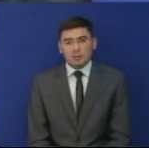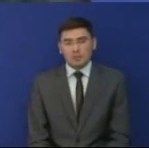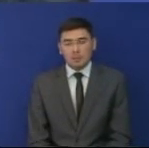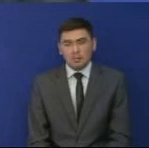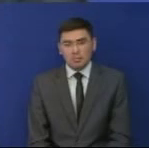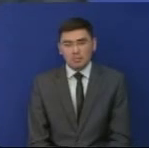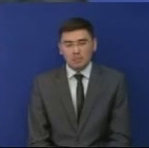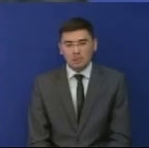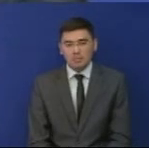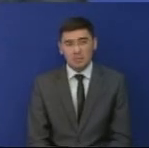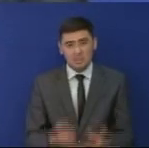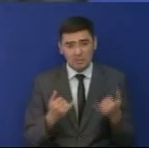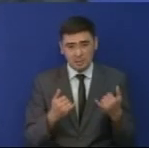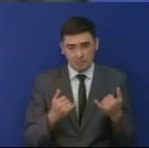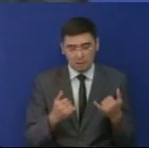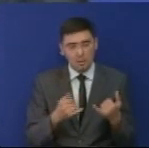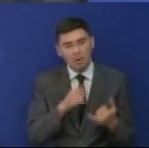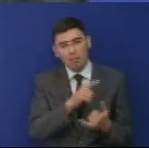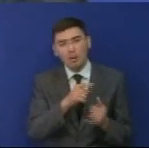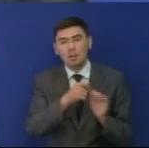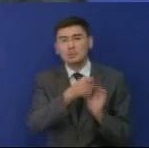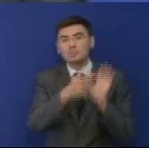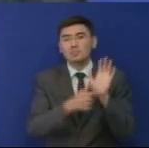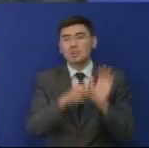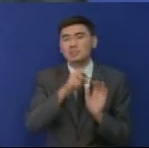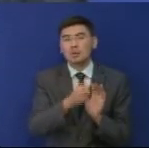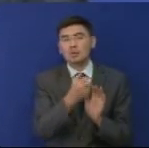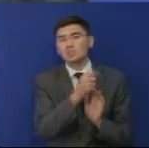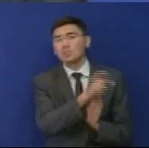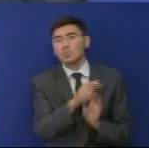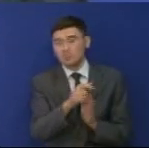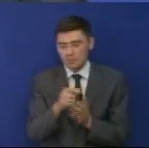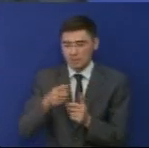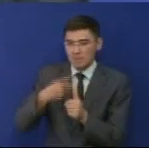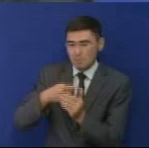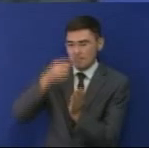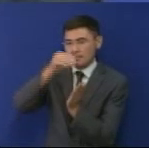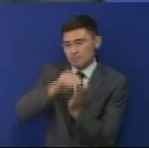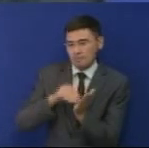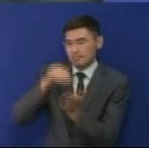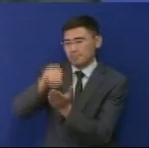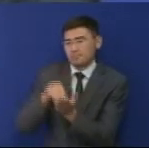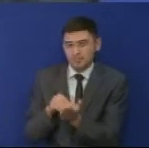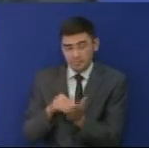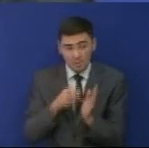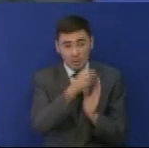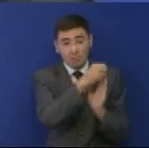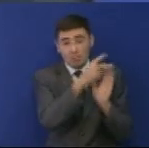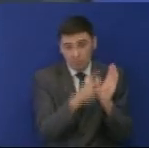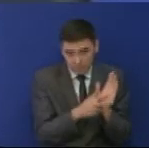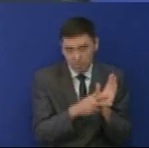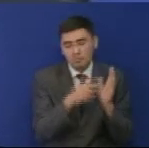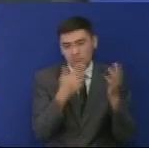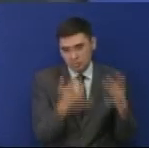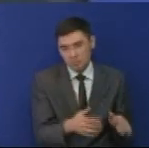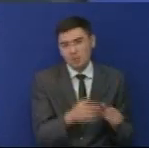В начале этого учебного года мы составляем список учащихся, достигших 17-летнего возраста, а уже с 18 лет отправляем